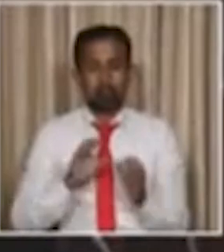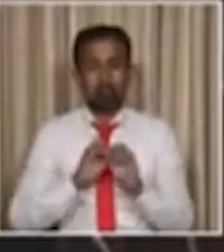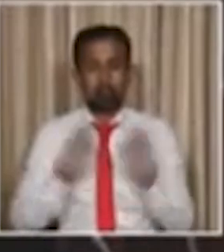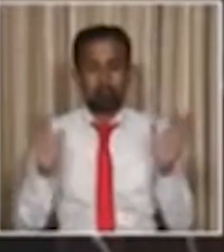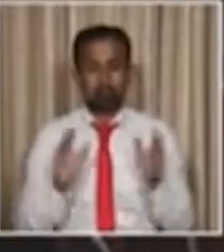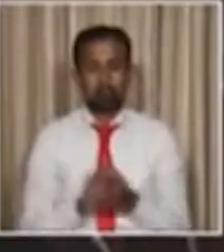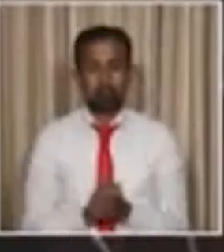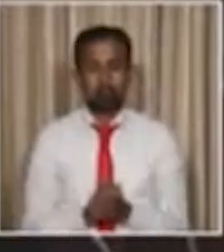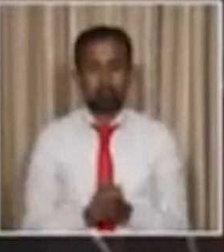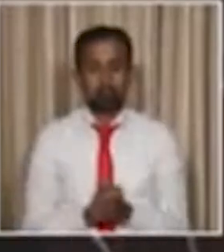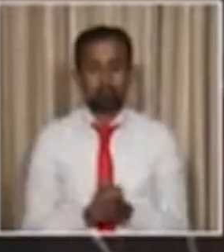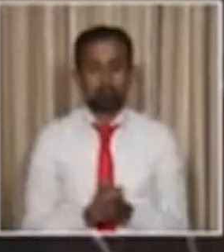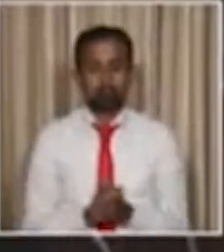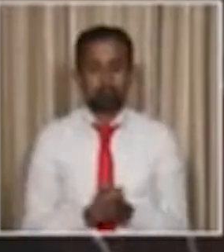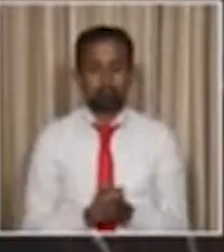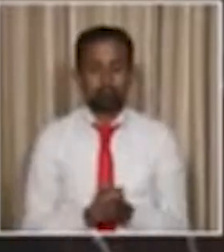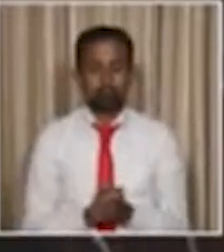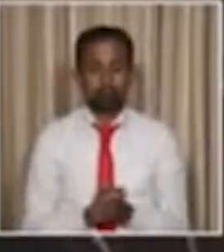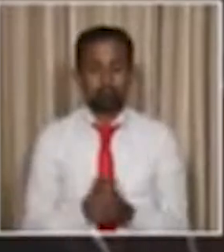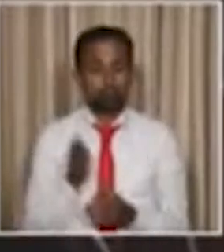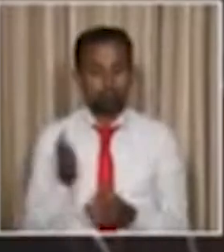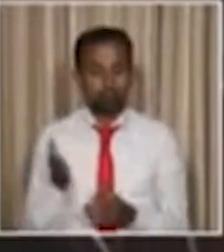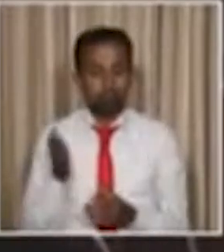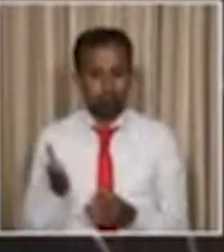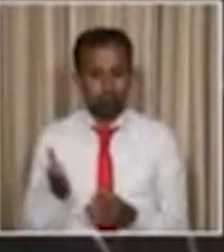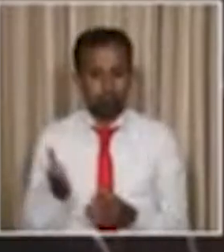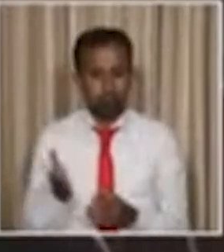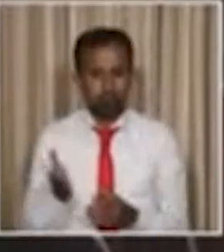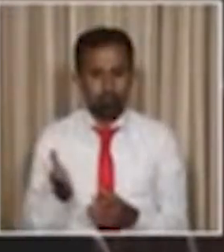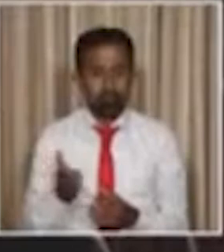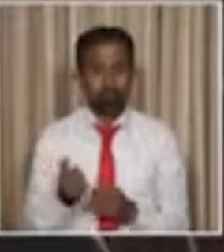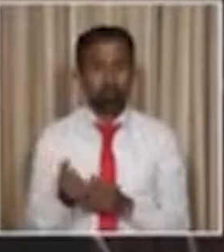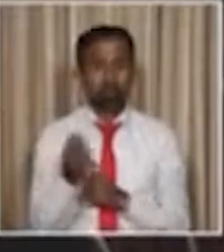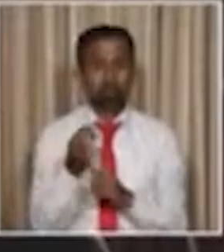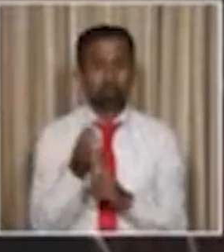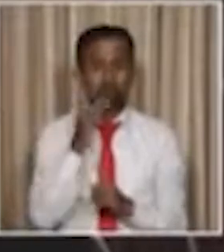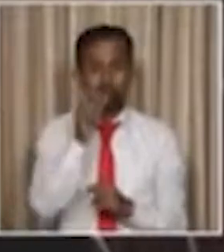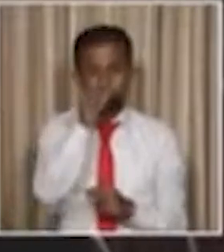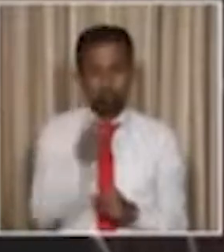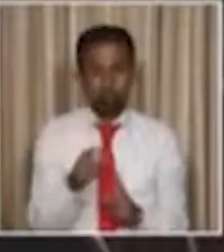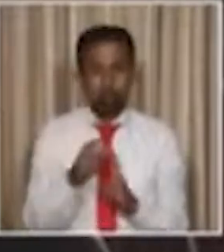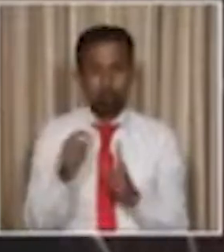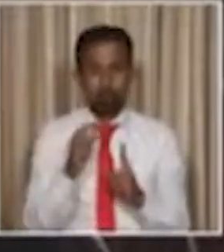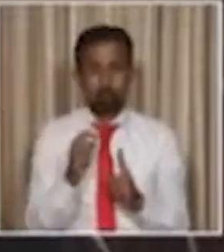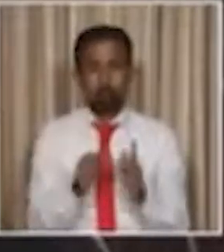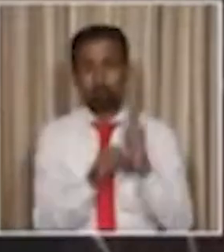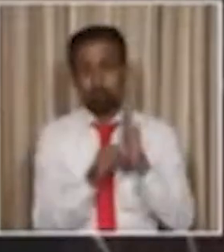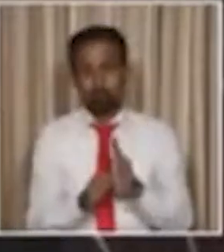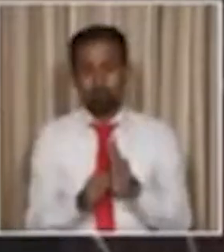කරපු. එතකොට මේ මේ මේ මේ විධායක ජනාධිපතිවරයාට මේ පාර්ලිමේන්තුවත් යට